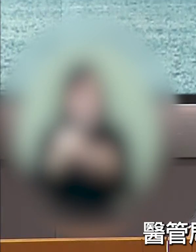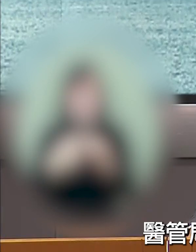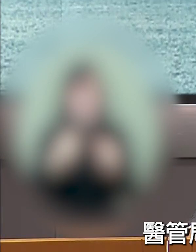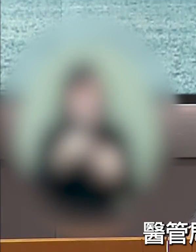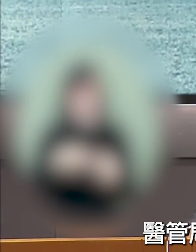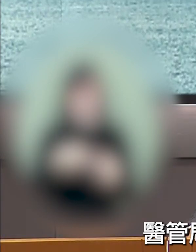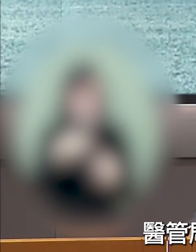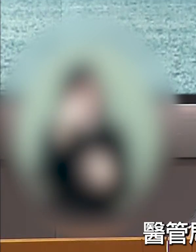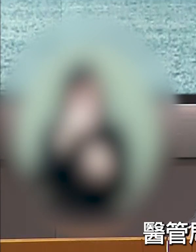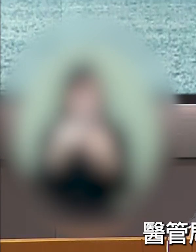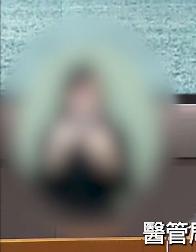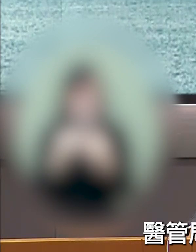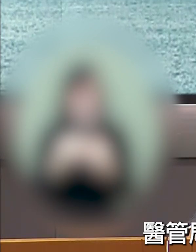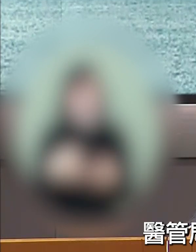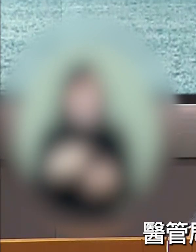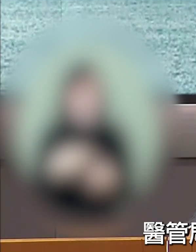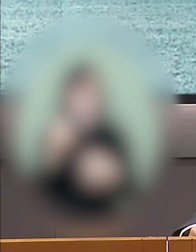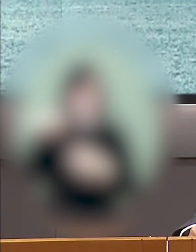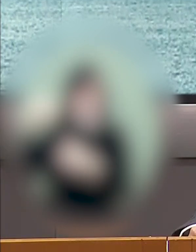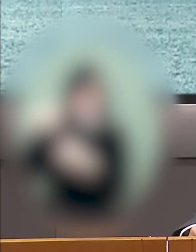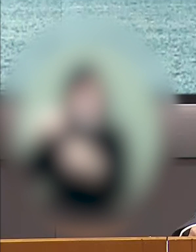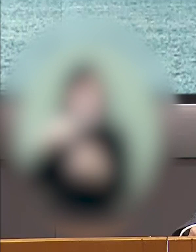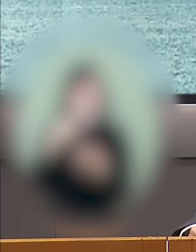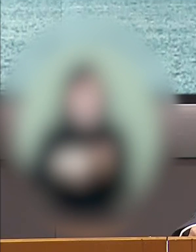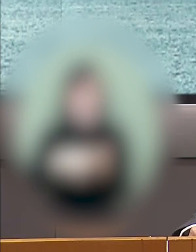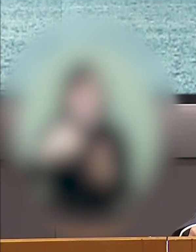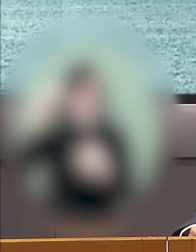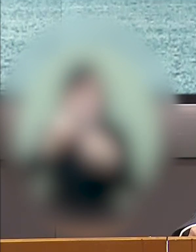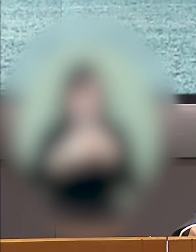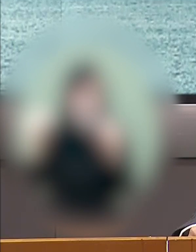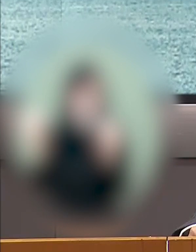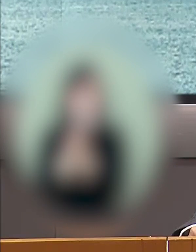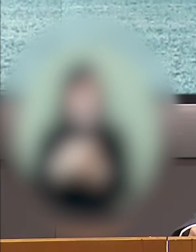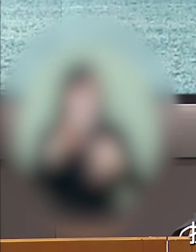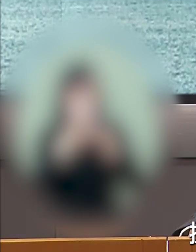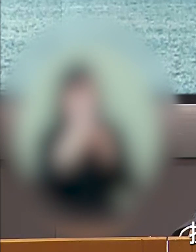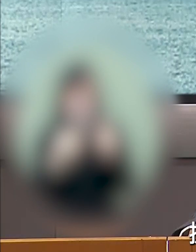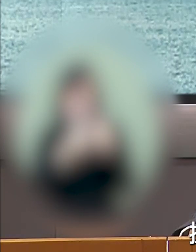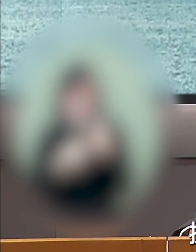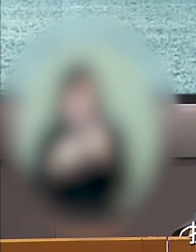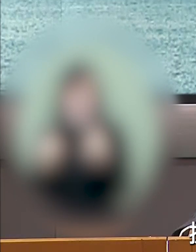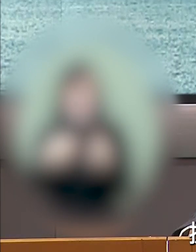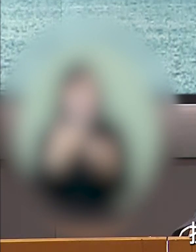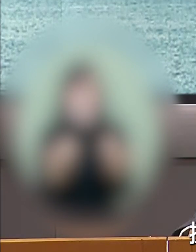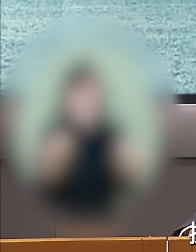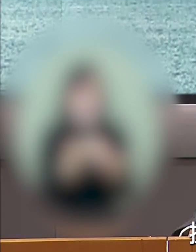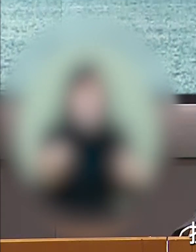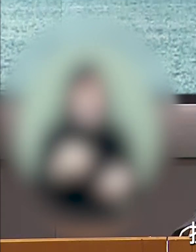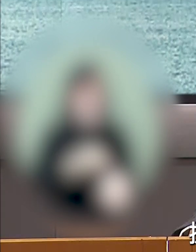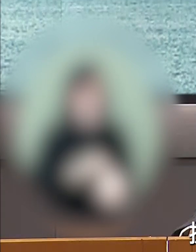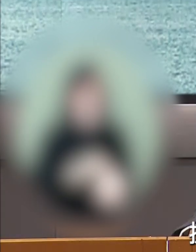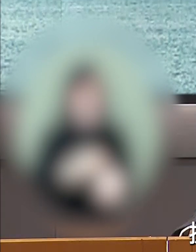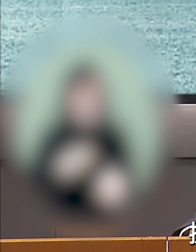管局的同事亦都會盡快以互信鈴向高風險的感染者聯絡，提供分流分層的醫學支